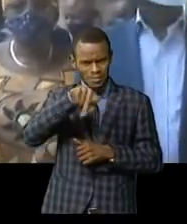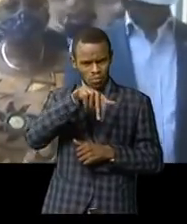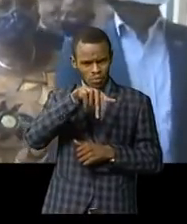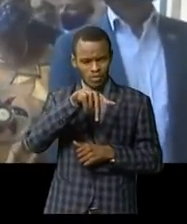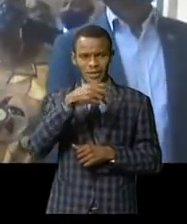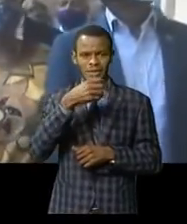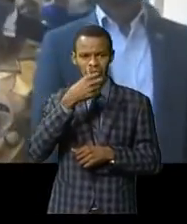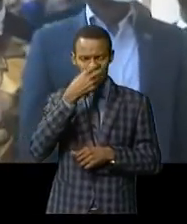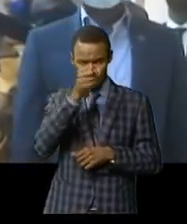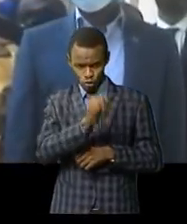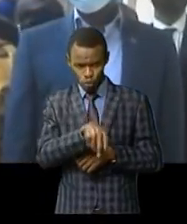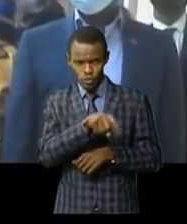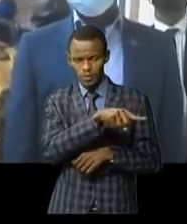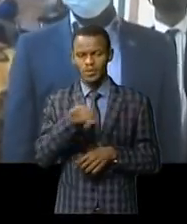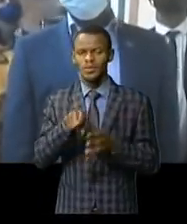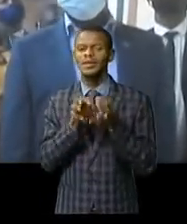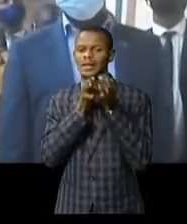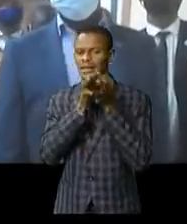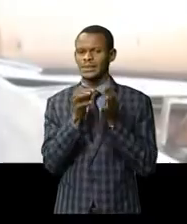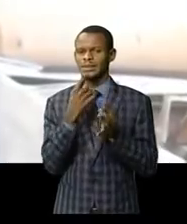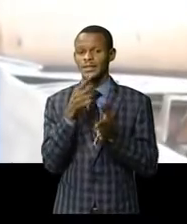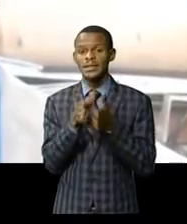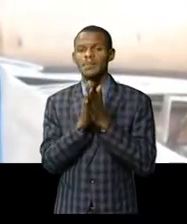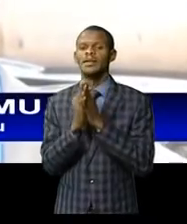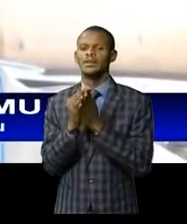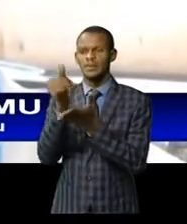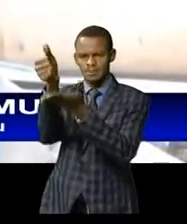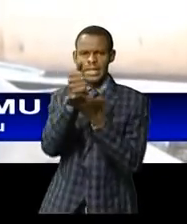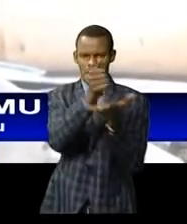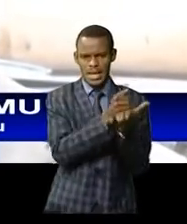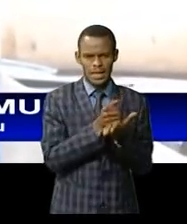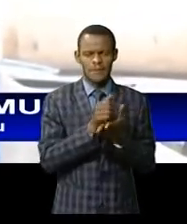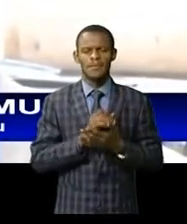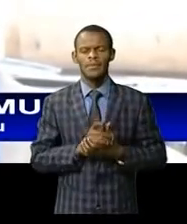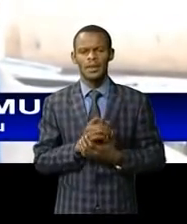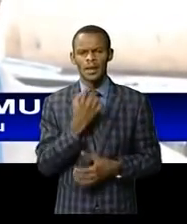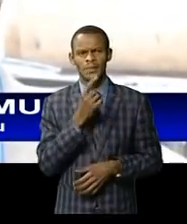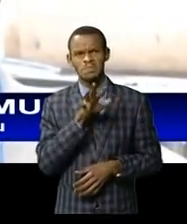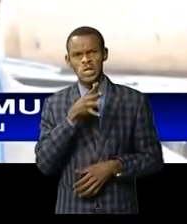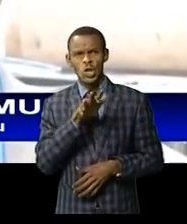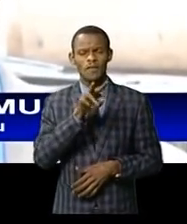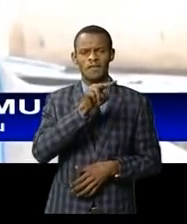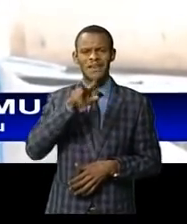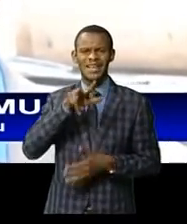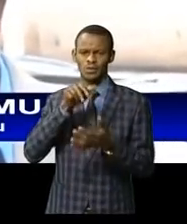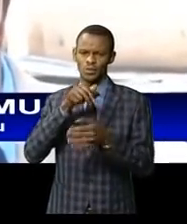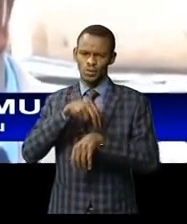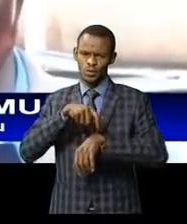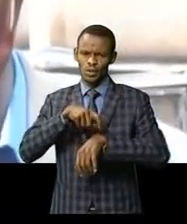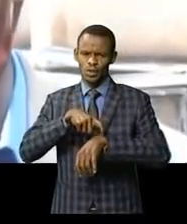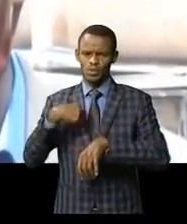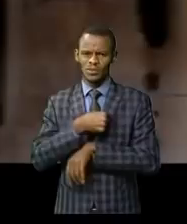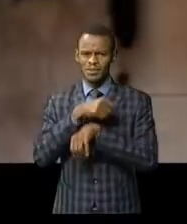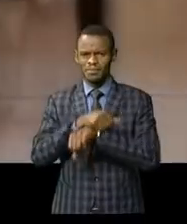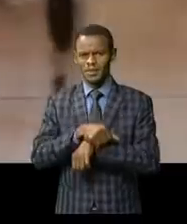le fait et lance au même moment un SOS. C'était vers le 23h, pendant que nous, d'habitude,